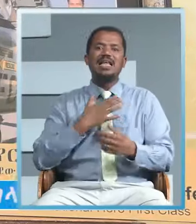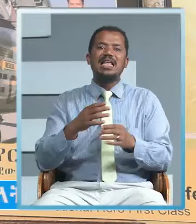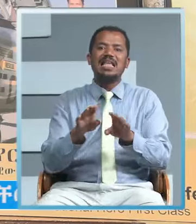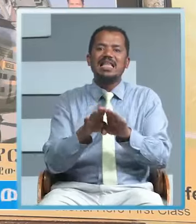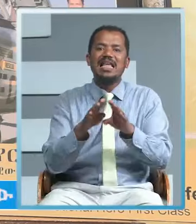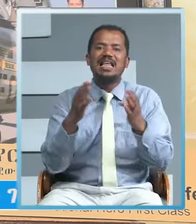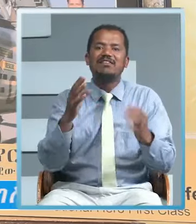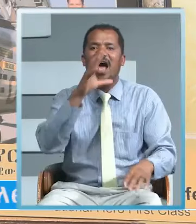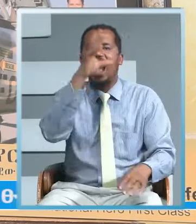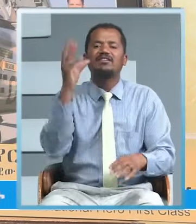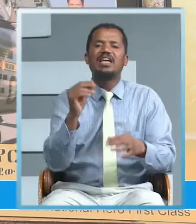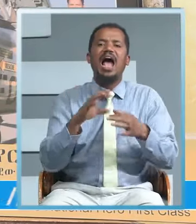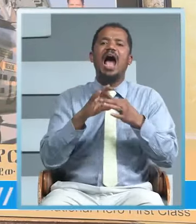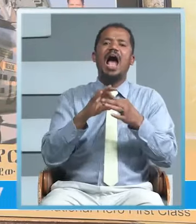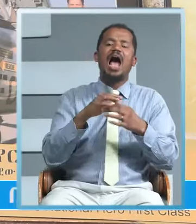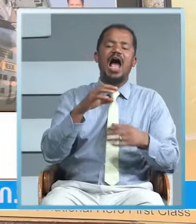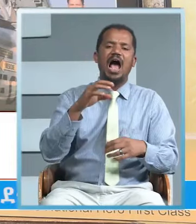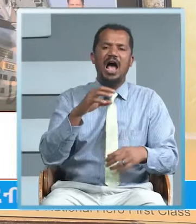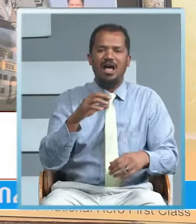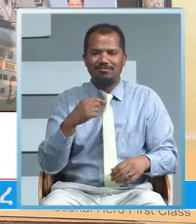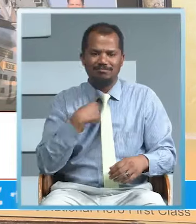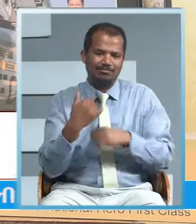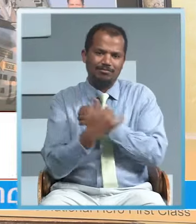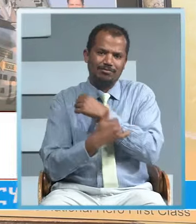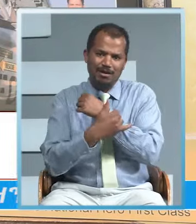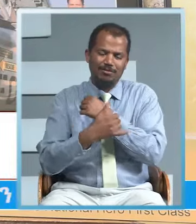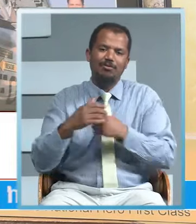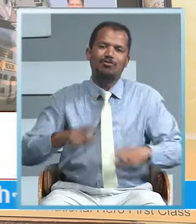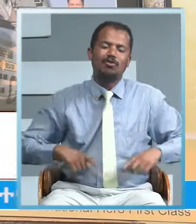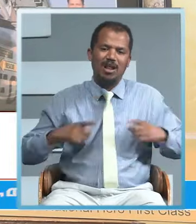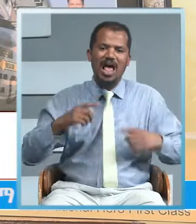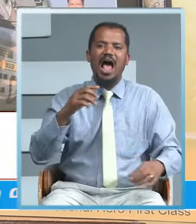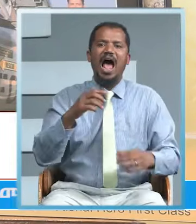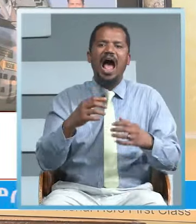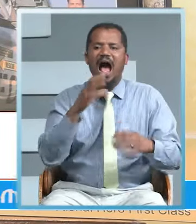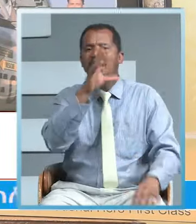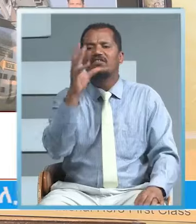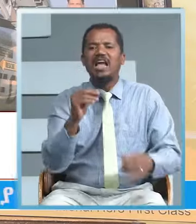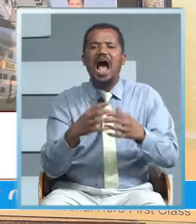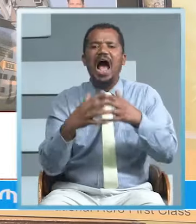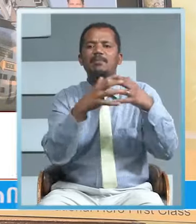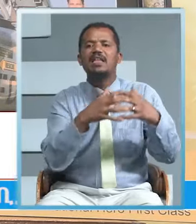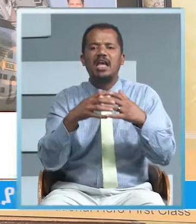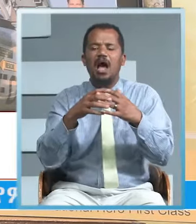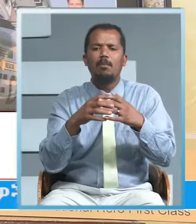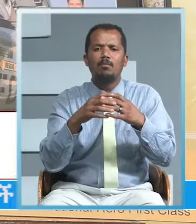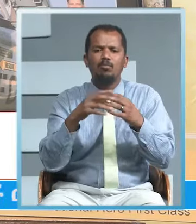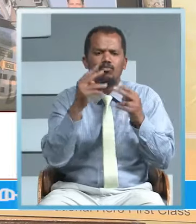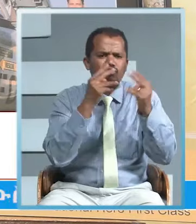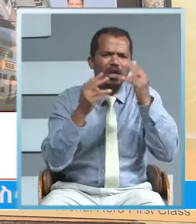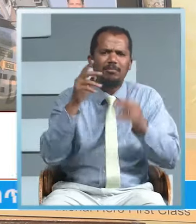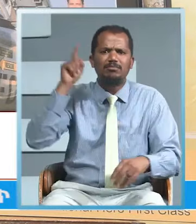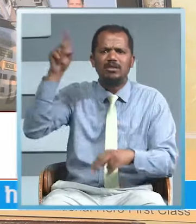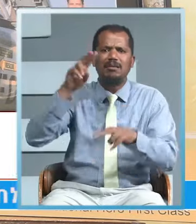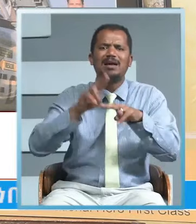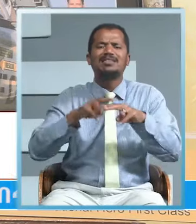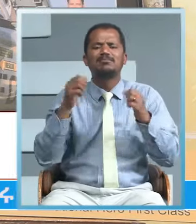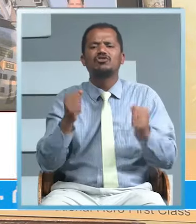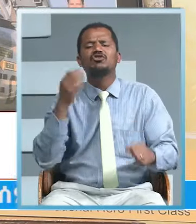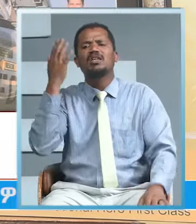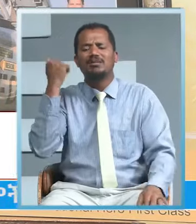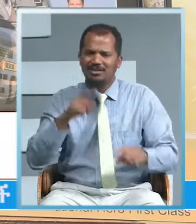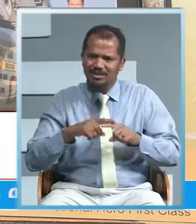የተከፈተ አፍሪካን አሜሪካን እንግዲህ አገሬ ልበለው ኖር ያለው እዛ አፍሪካን አሜሪካን ሂስትሪ ሙዚየም የሚባል አለ። እዛ ማስቀመጥ ይችል